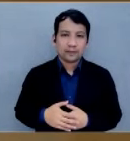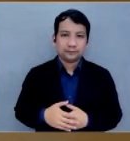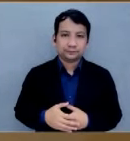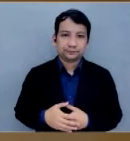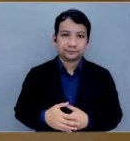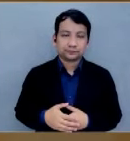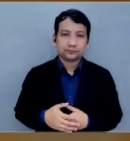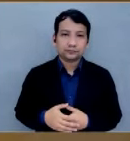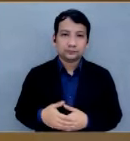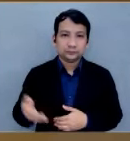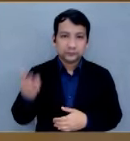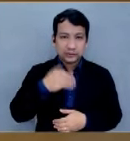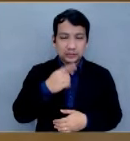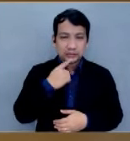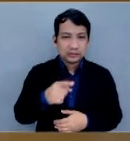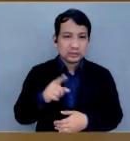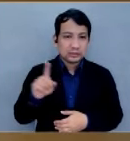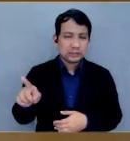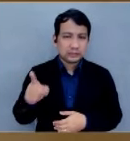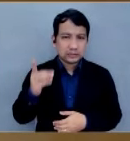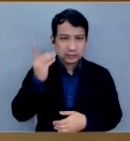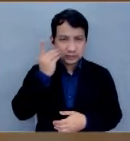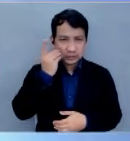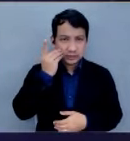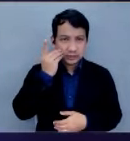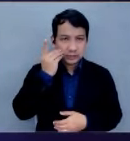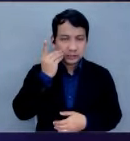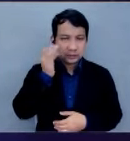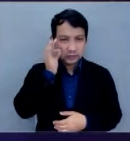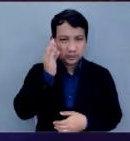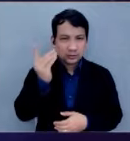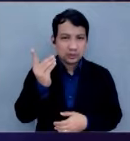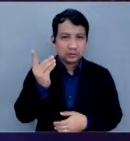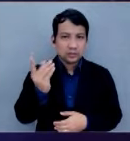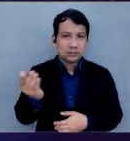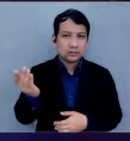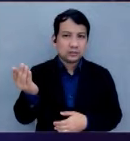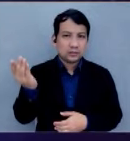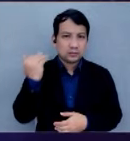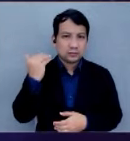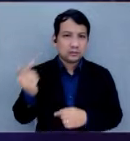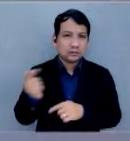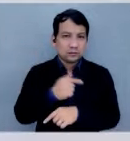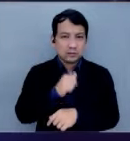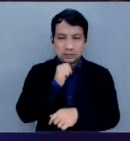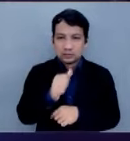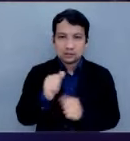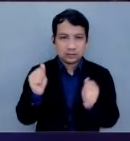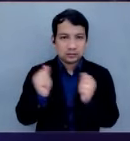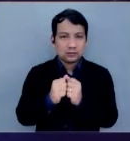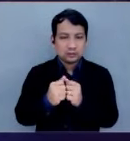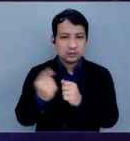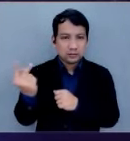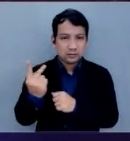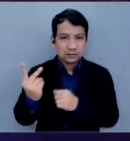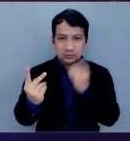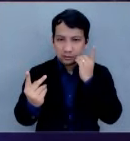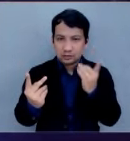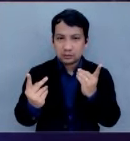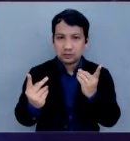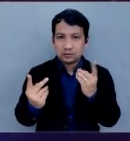past nila ni Francine Diaz. Po, matagal na din po hindi kami nag-uusap. Kumbaga, nagkaroon din po